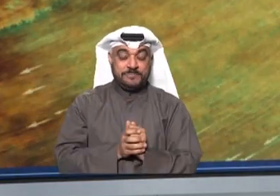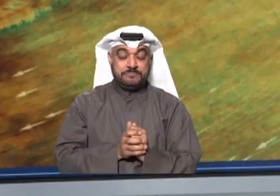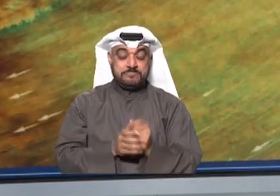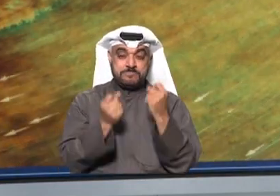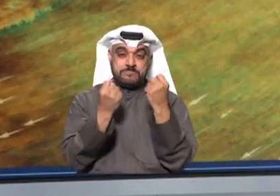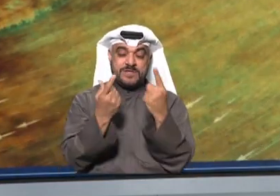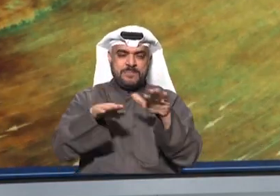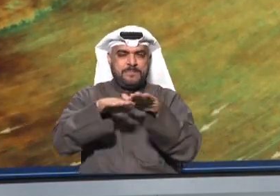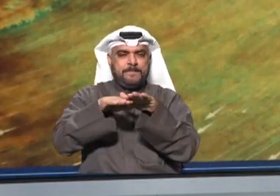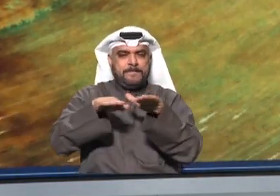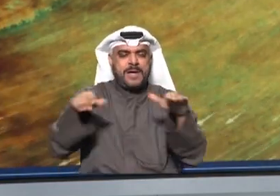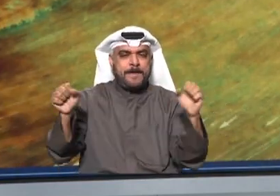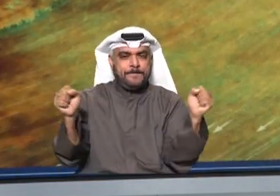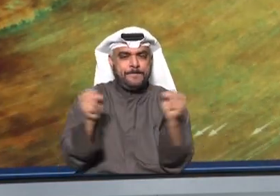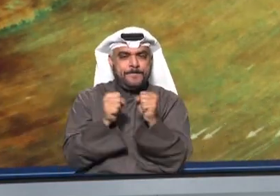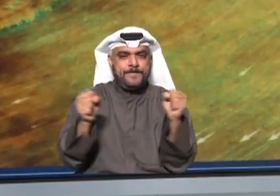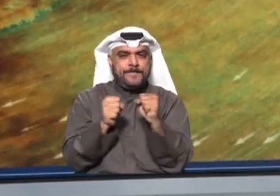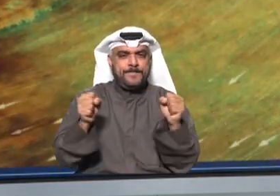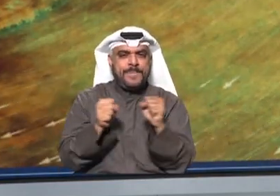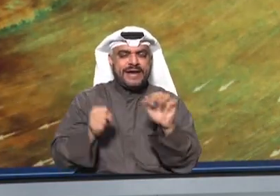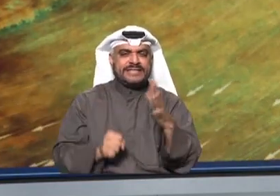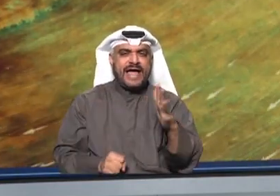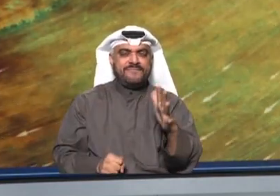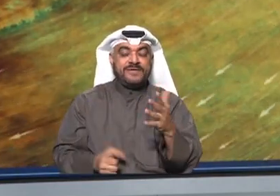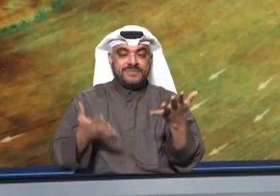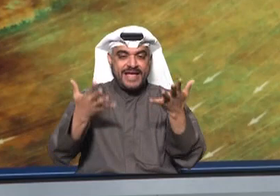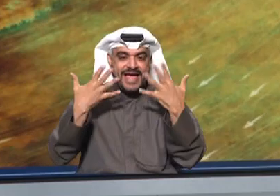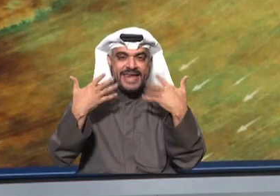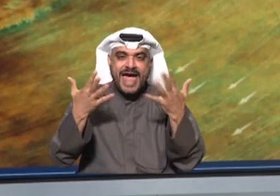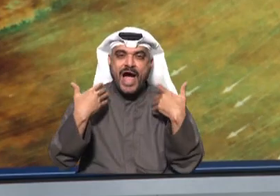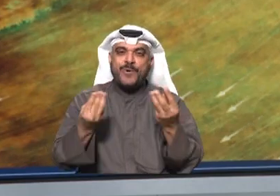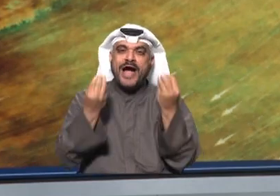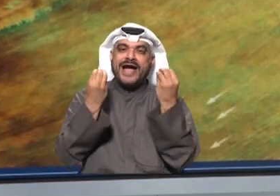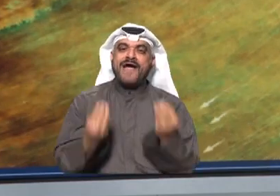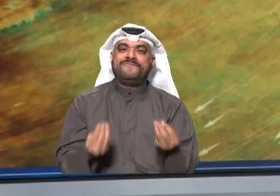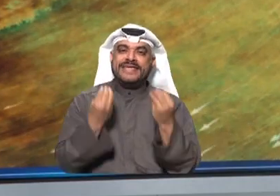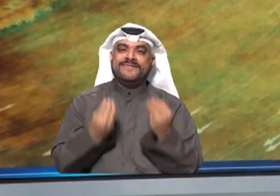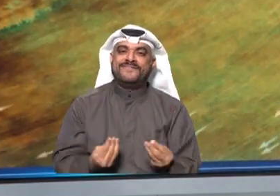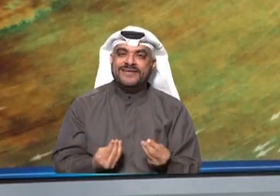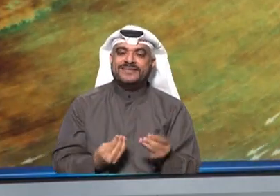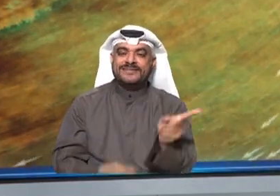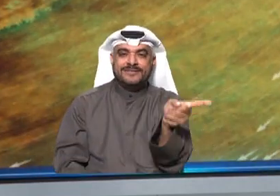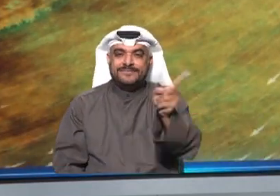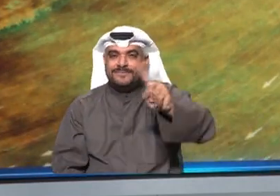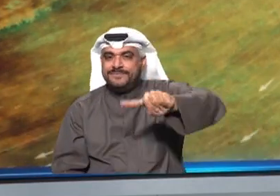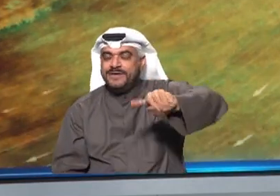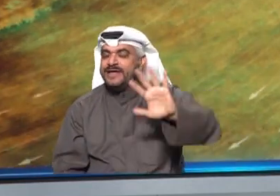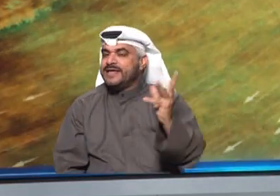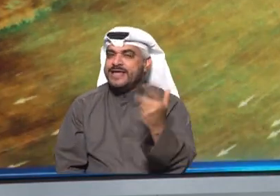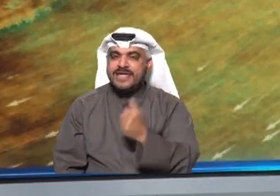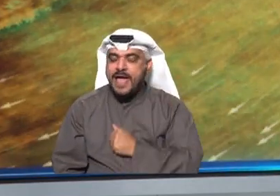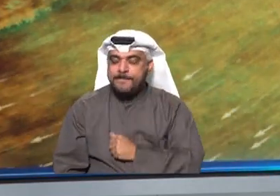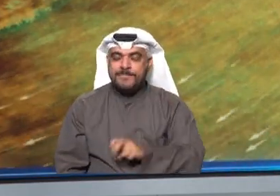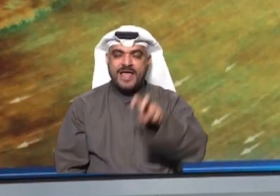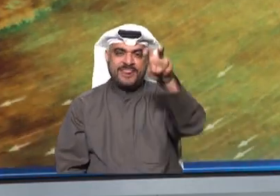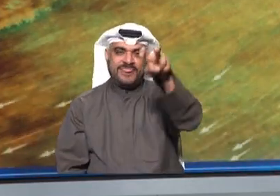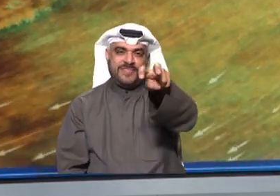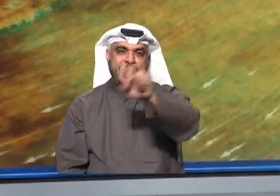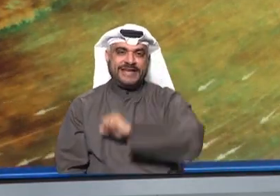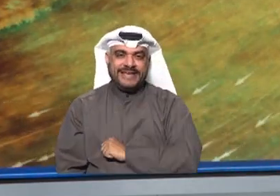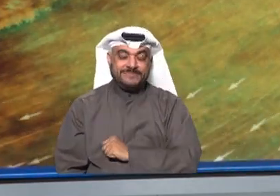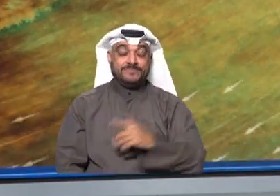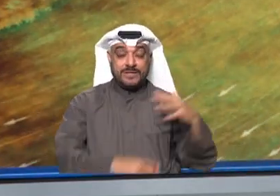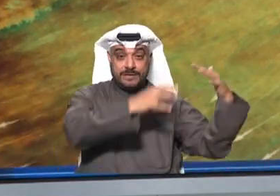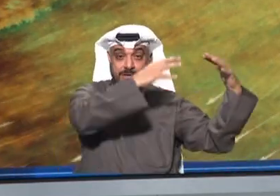تميل للبرودة ورياح شمالية غربية خفيفة إلى معتدلة السرعة بوجه عام من 8 إلى 32 كيلومتر في الساعة، عبور السحب